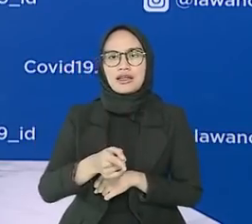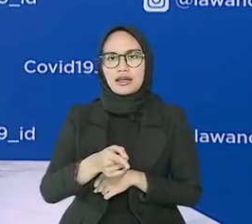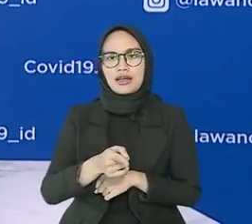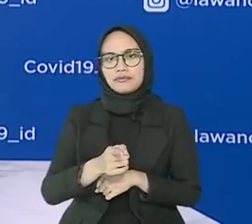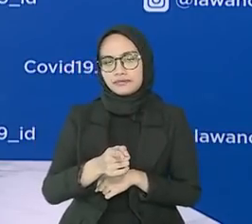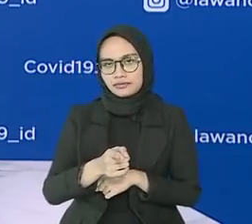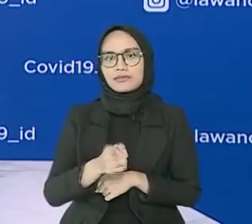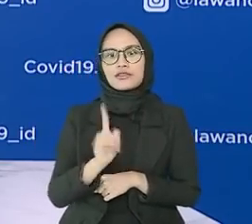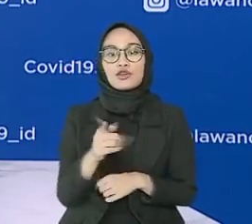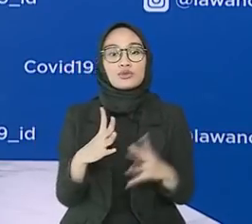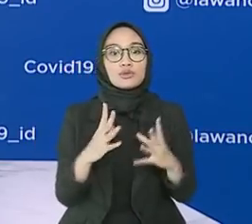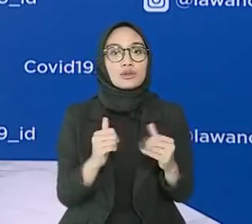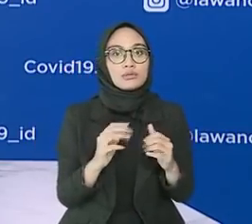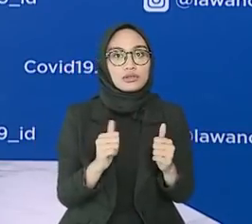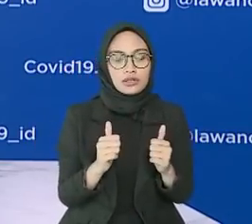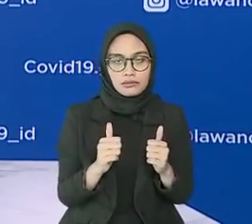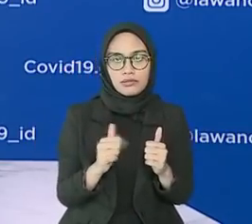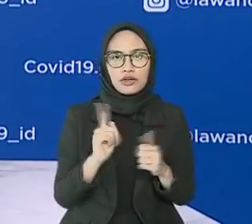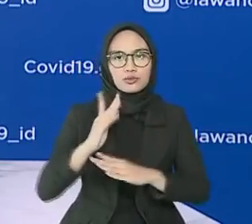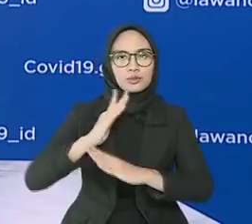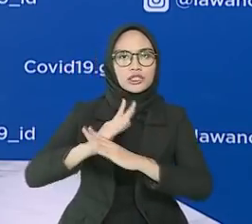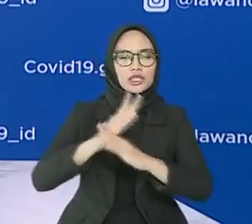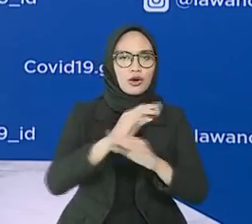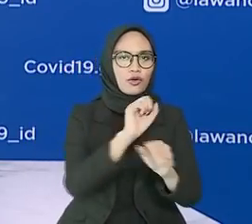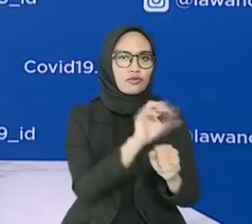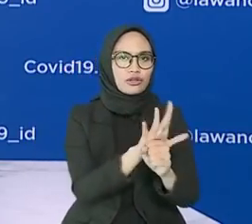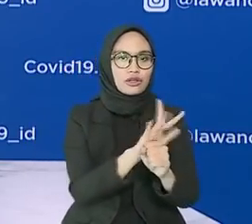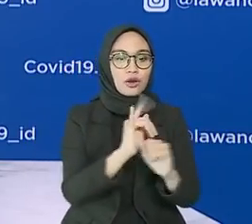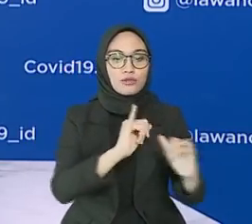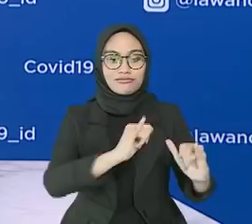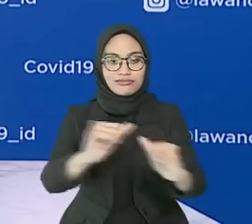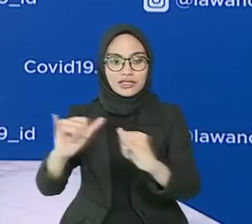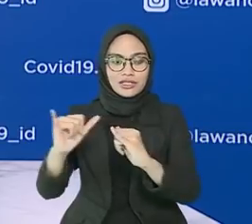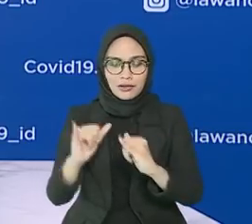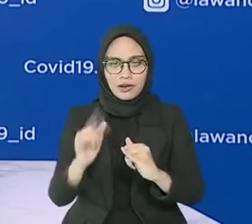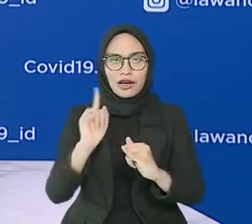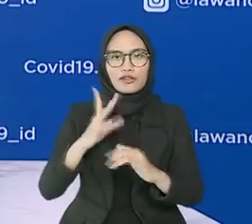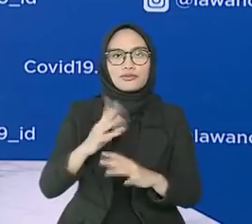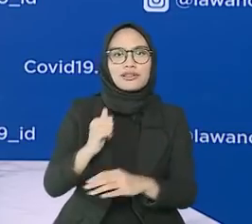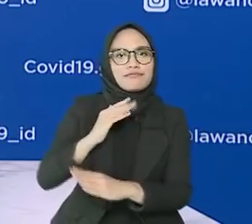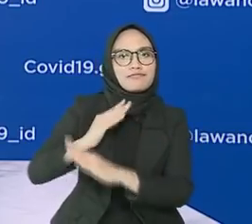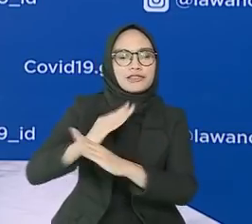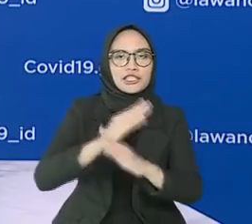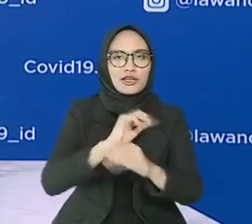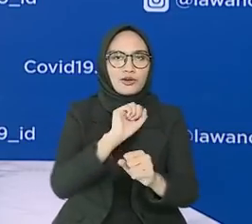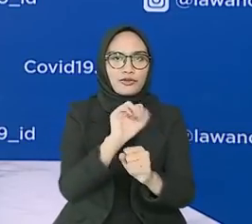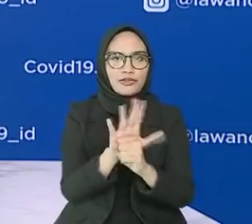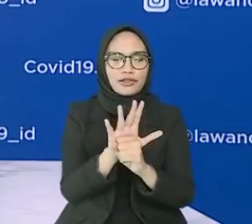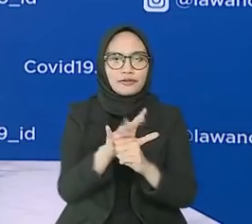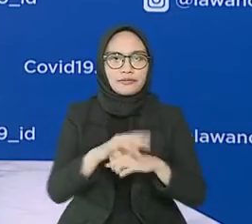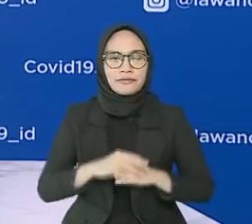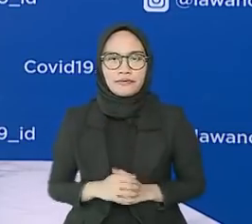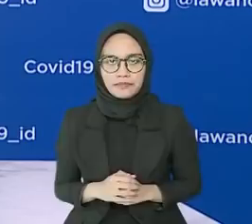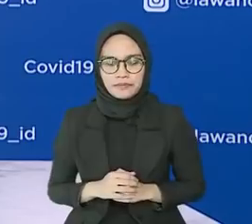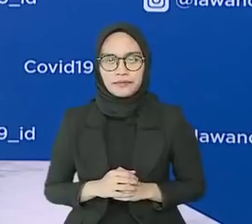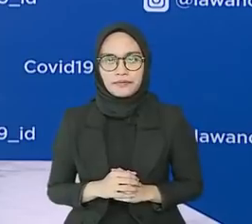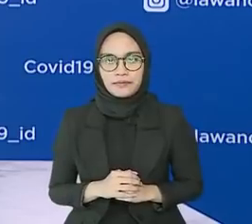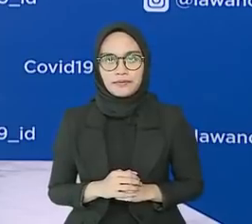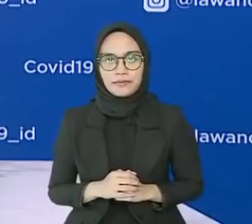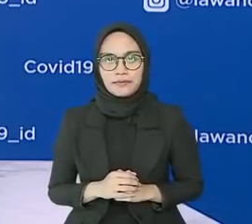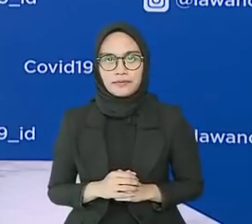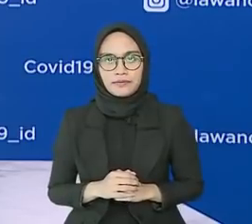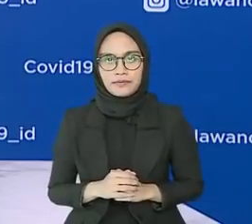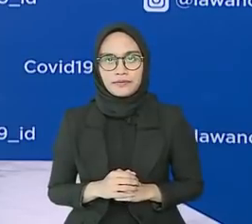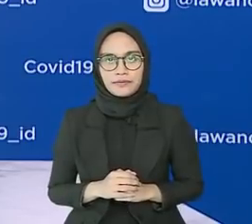kerja keras untuk menerapkannya, maka kita bersama dapat mencegah lonjakan kasus atau gelombang kasus baru lainnya.